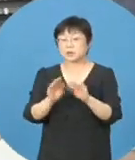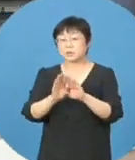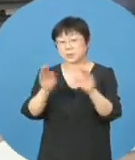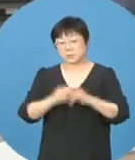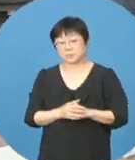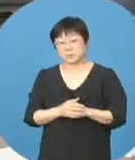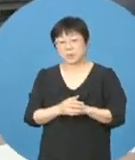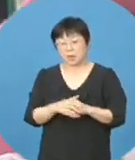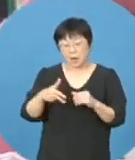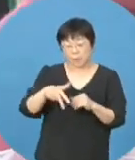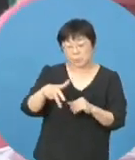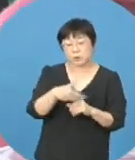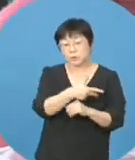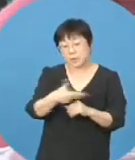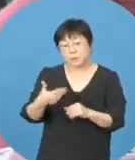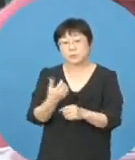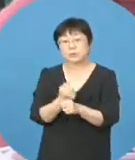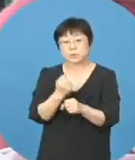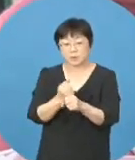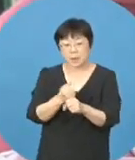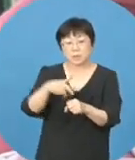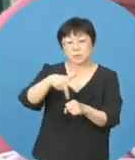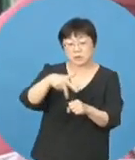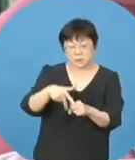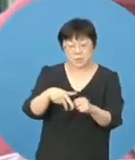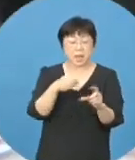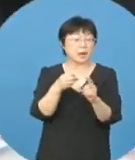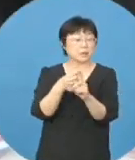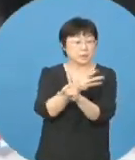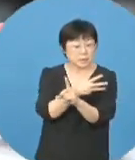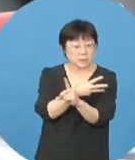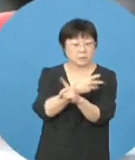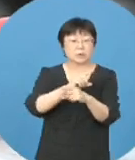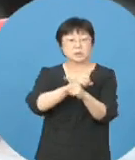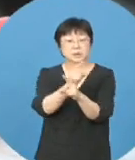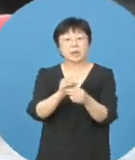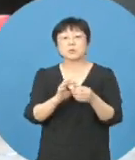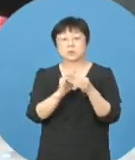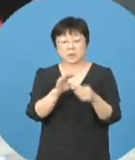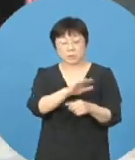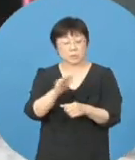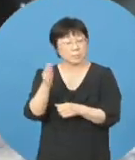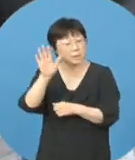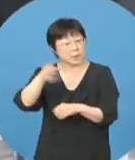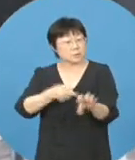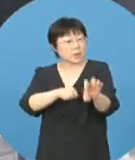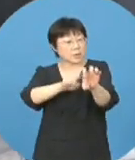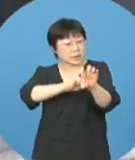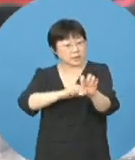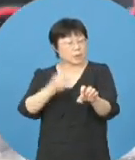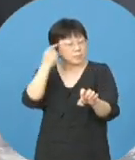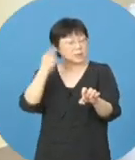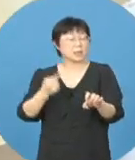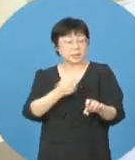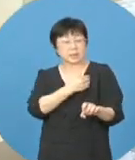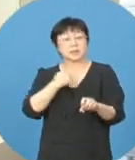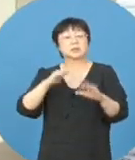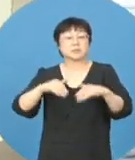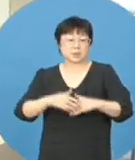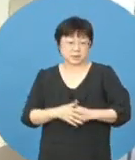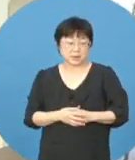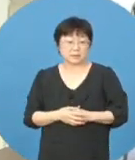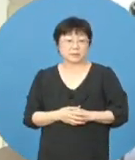作り出した水素で LED を点灯させる実験を通じて、子どもたちは未来のエネルギーを身近に感じていました。